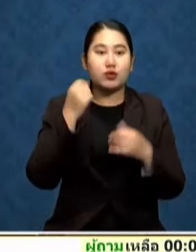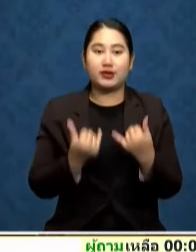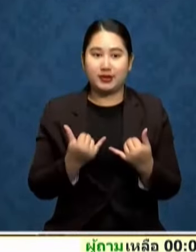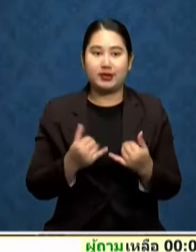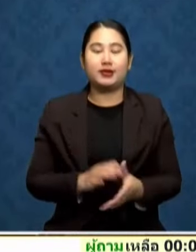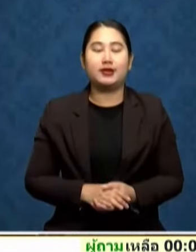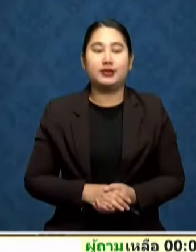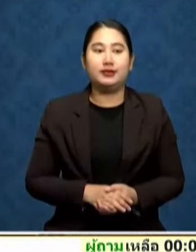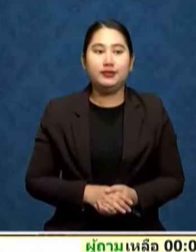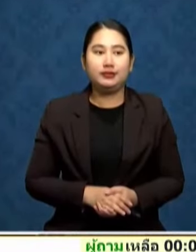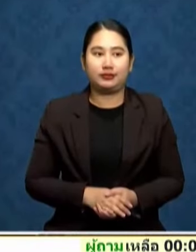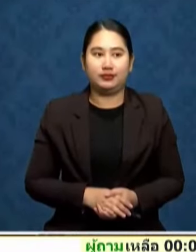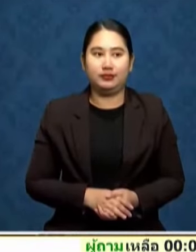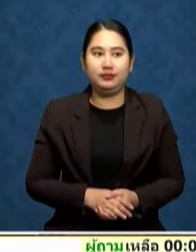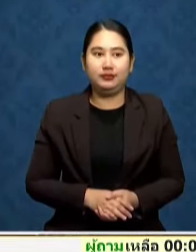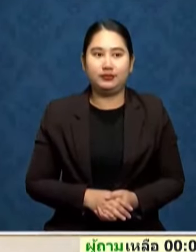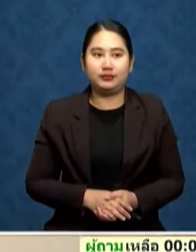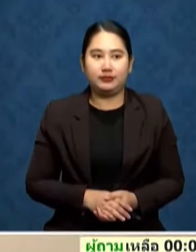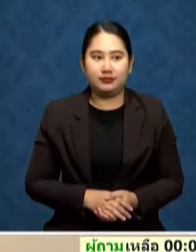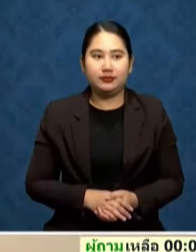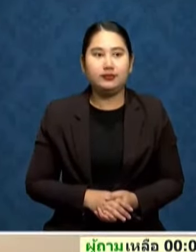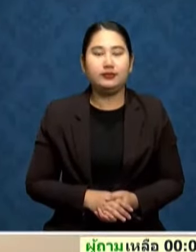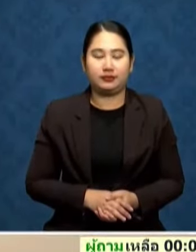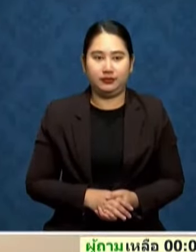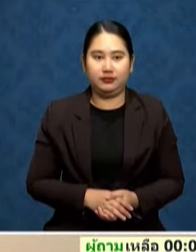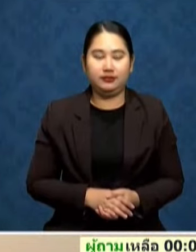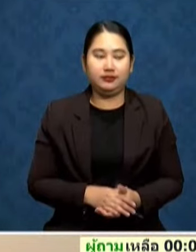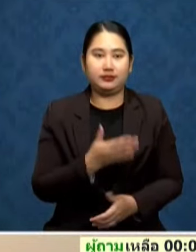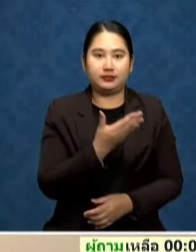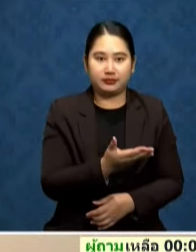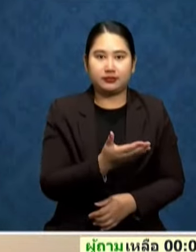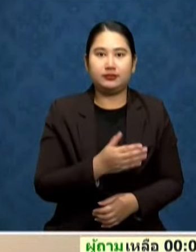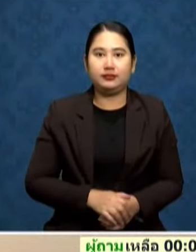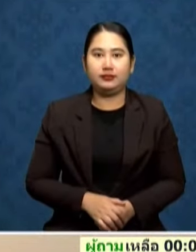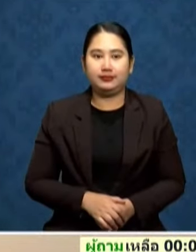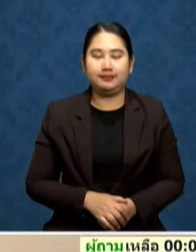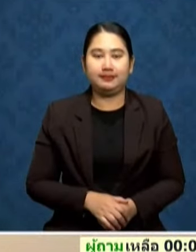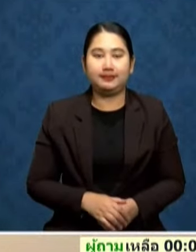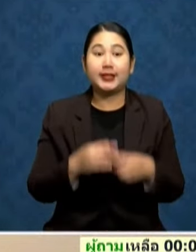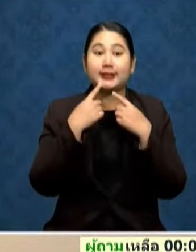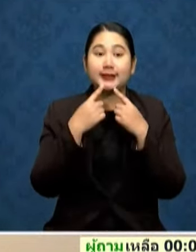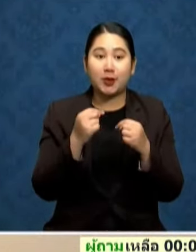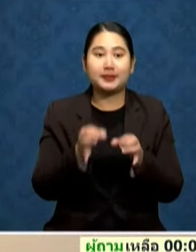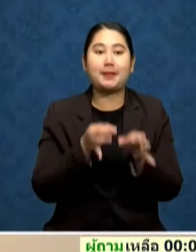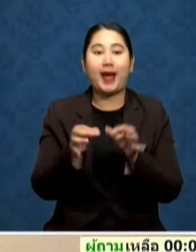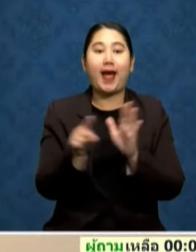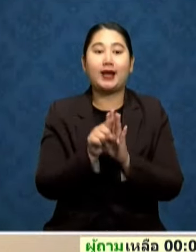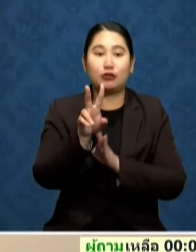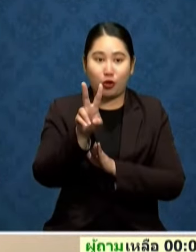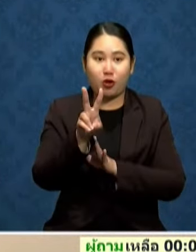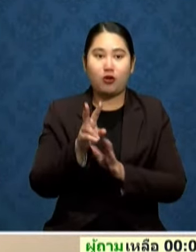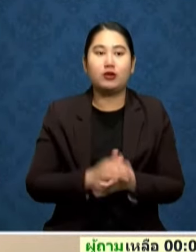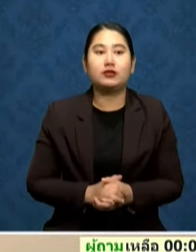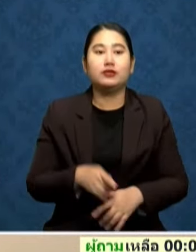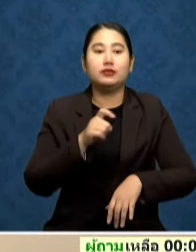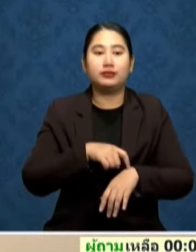ท่านประธานในคำถามที่2ครับ ครับขอเชิญท่านปรีช่วยกันกระทรวงเกษตรตอบเป็นครั้งที่2ท่